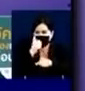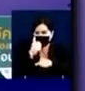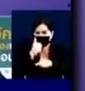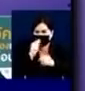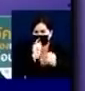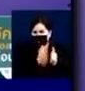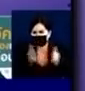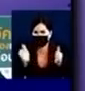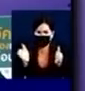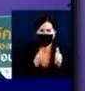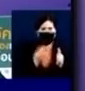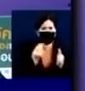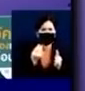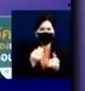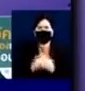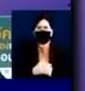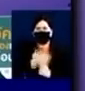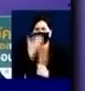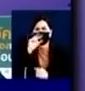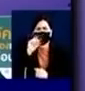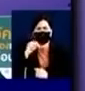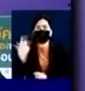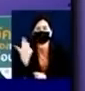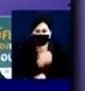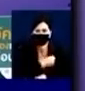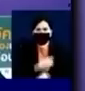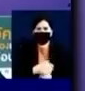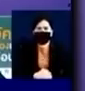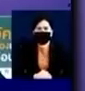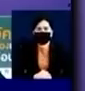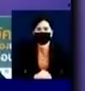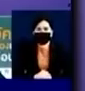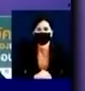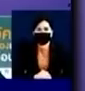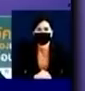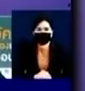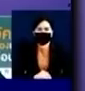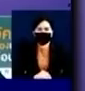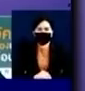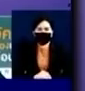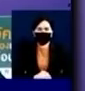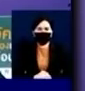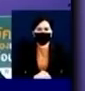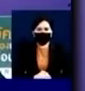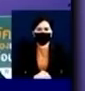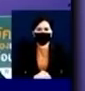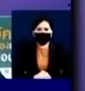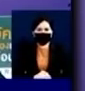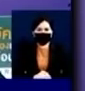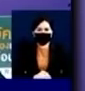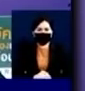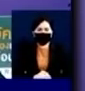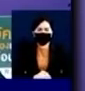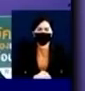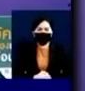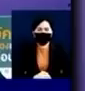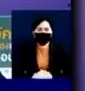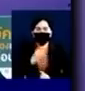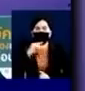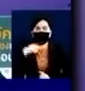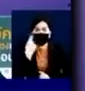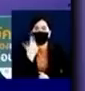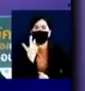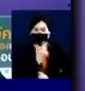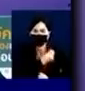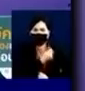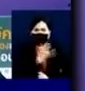าห่างกัน6เดือนค่ะสูตรไข้ซิโนฟาร์มตามด้วยแอสตราเซเนกาเมื่อเ